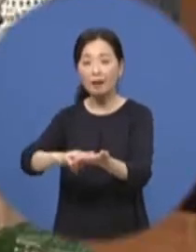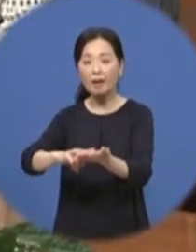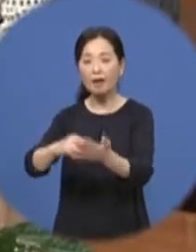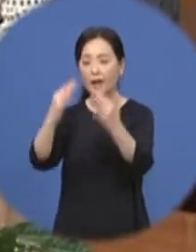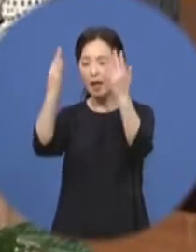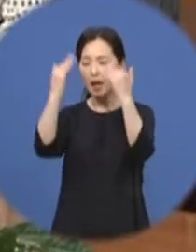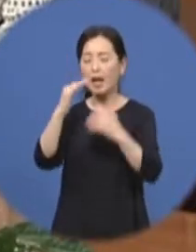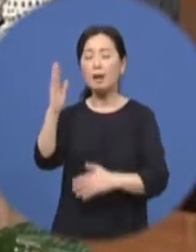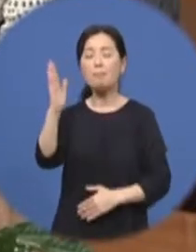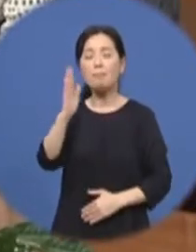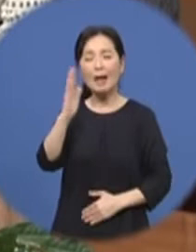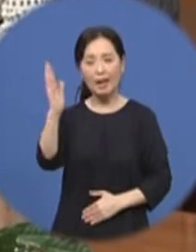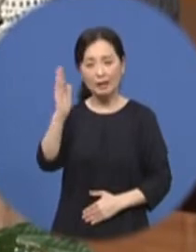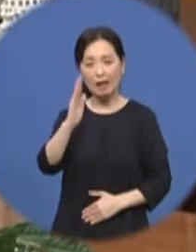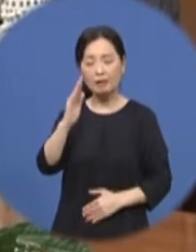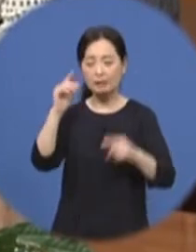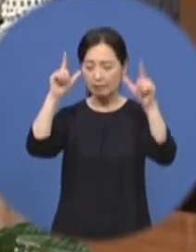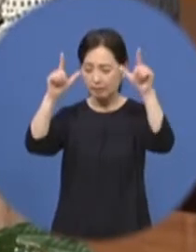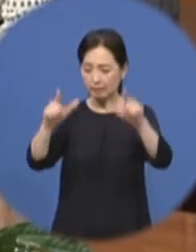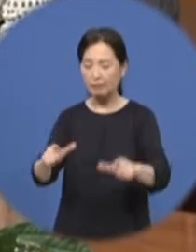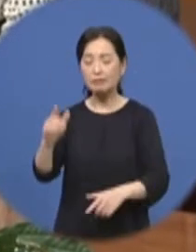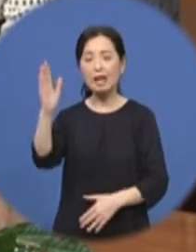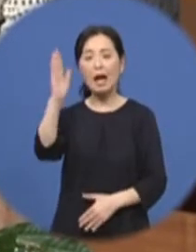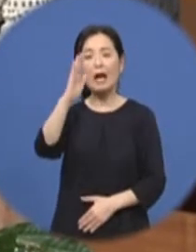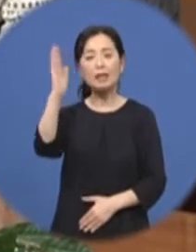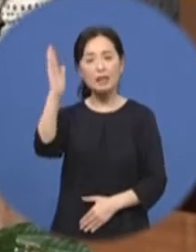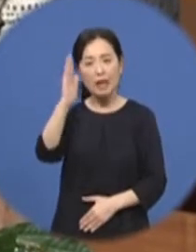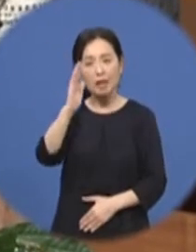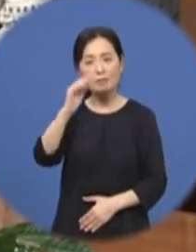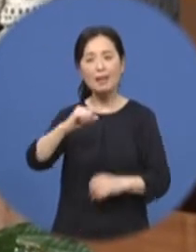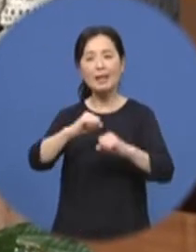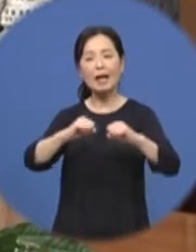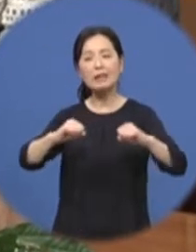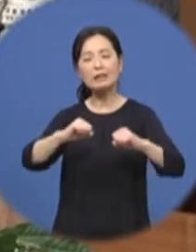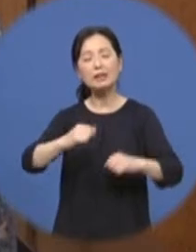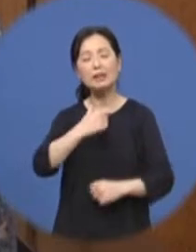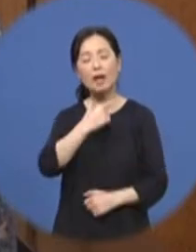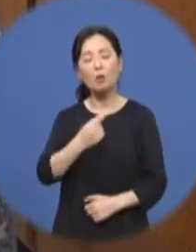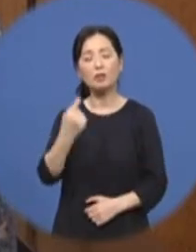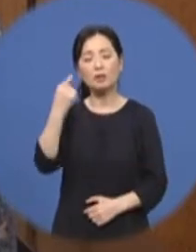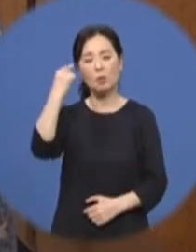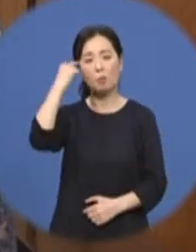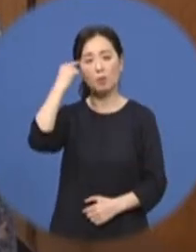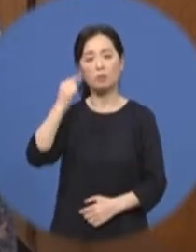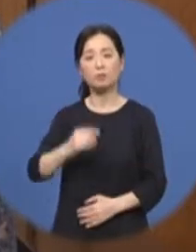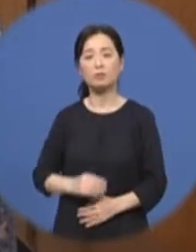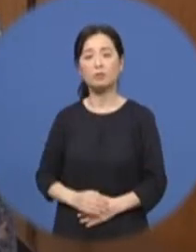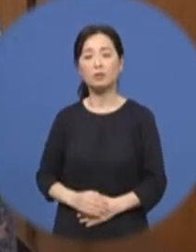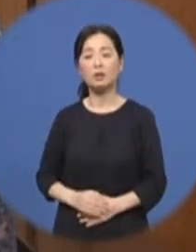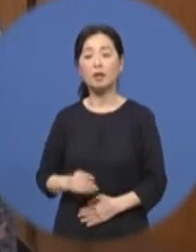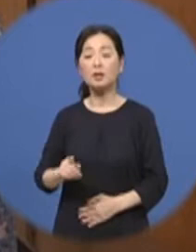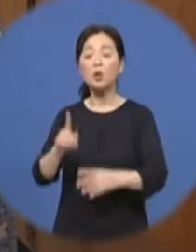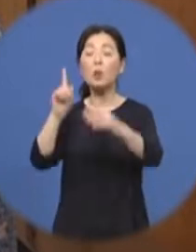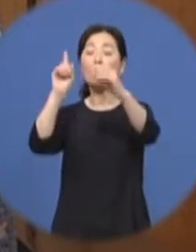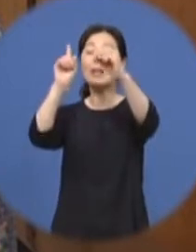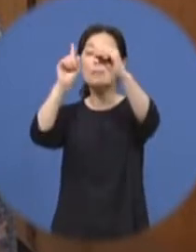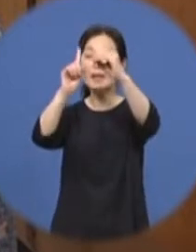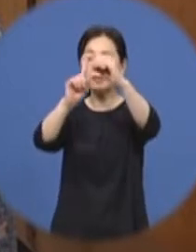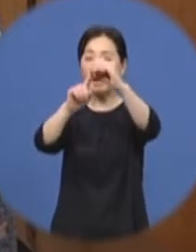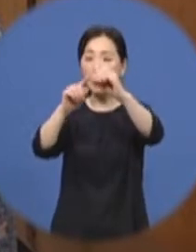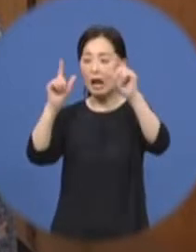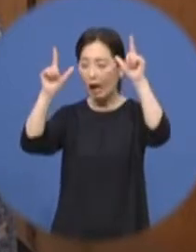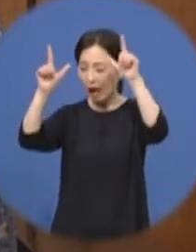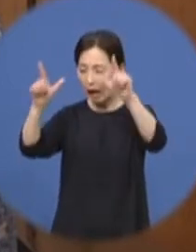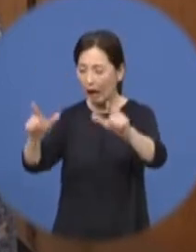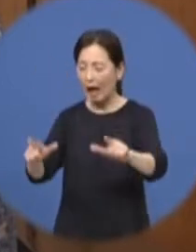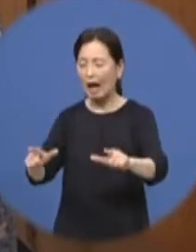ず諦めず行ってもらいたいと思ってるんですけど、それには諦めない経